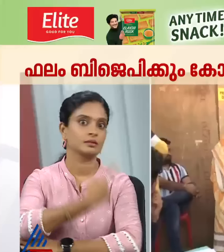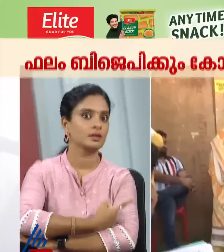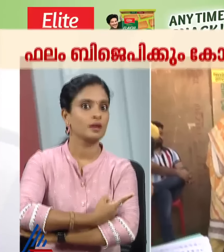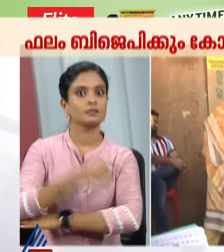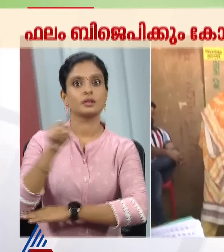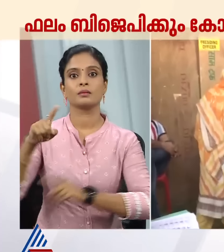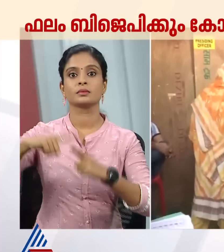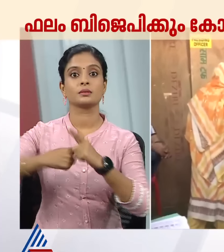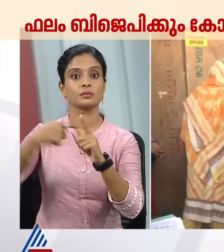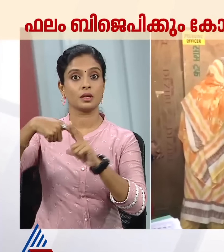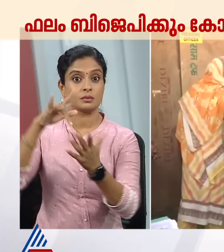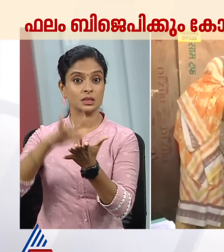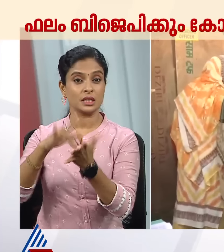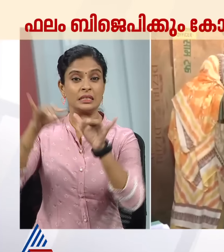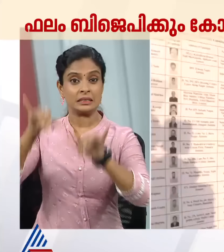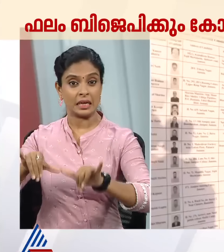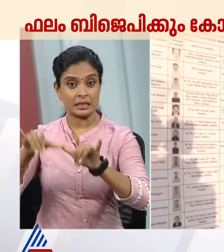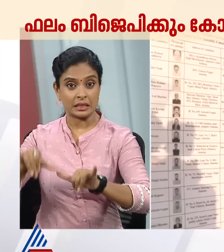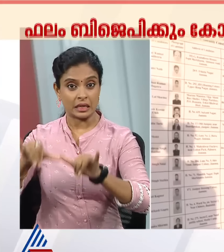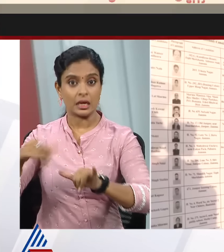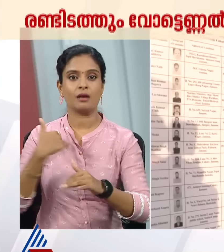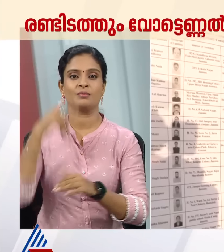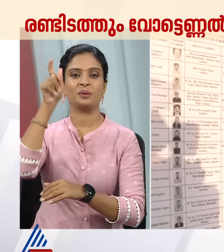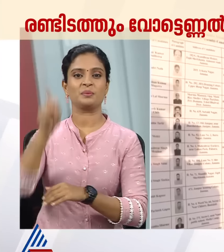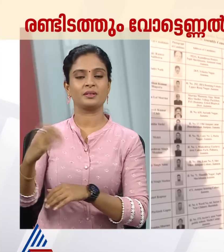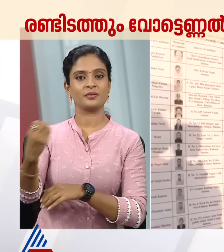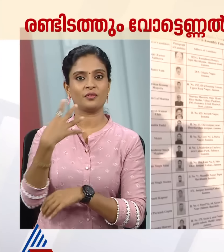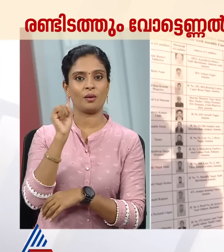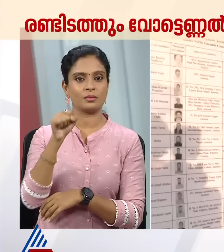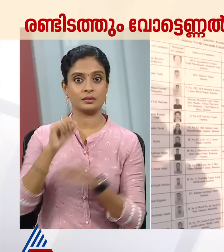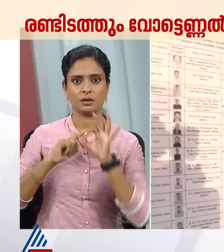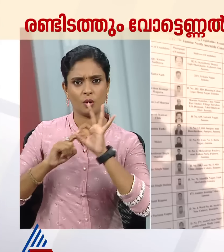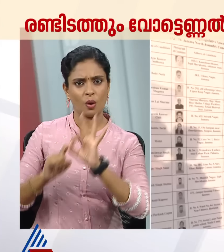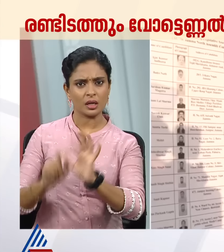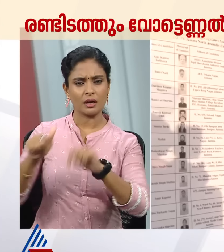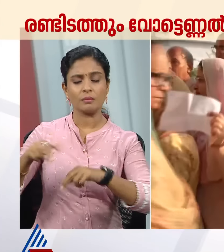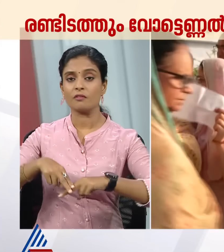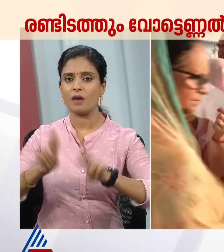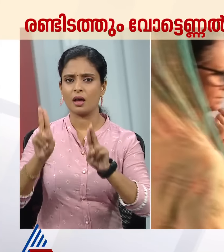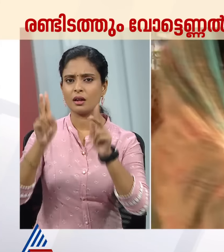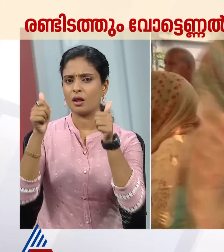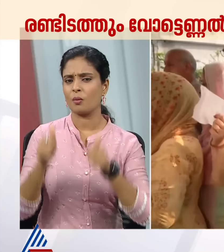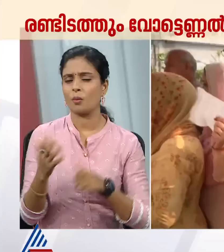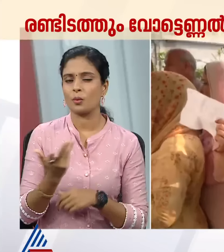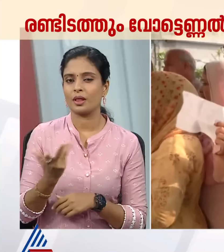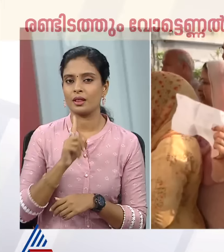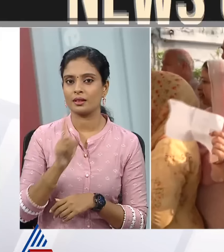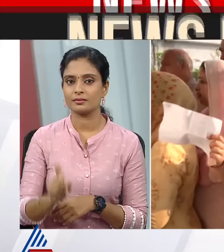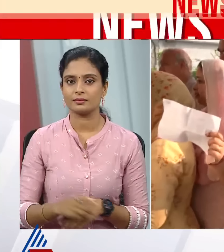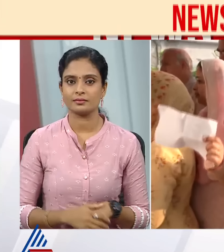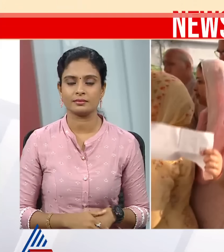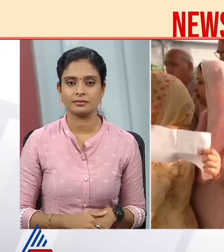തെരഞ്ഞെടുപ്പ് റിപ്പോർട്ട് ചെയ്തത്. ബിൻരാജ് ഇപ്പോൾ നമുക്കൊപ്പമുണ്ട്. ബിൻരാജ്, എന്താണ് അവസാനത്തെ സൂചനകൾ?